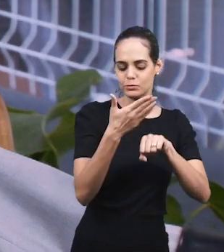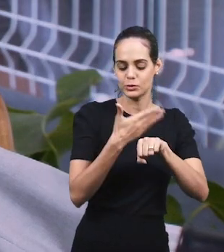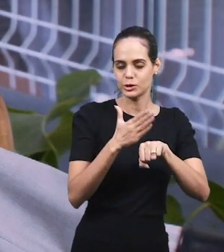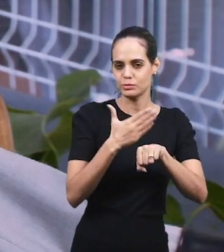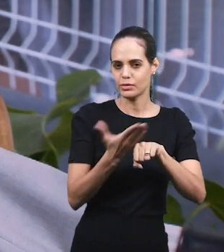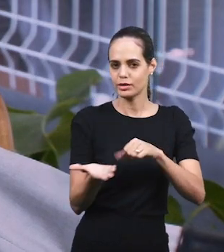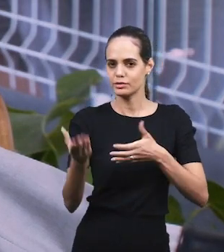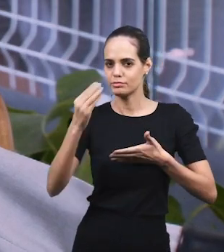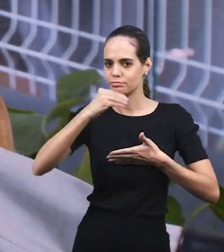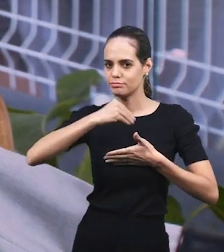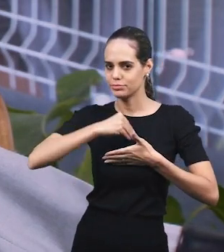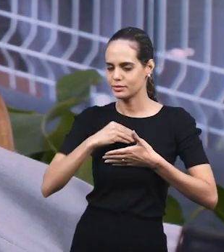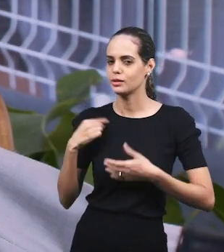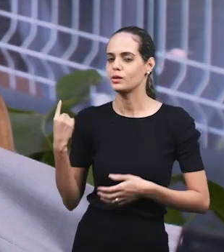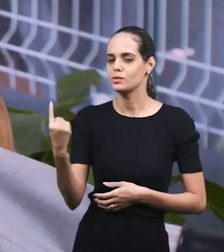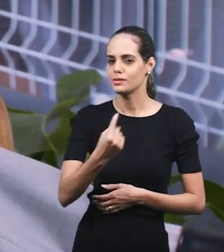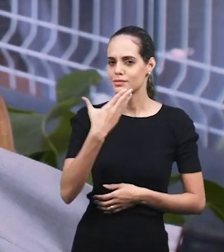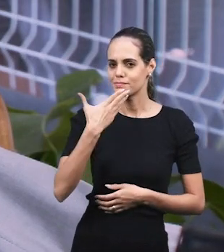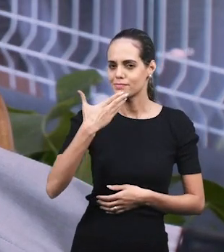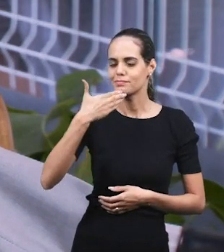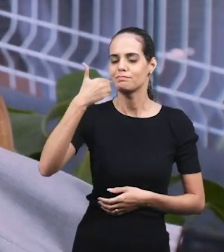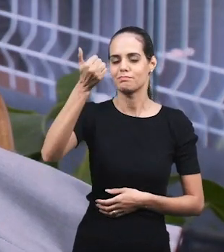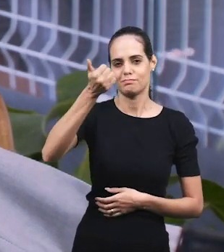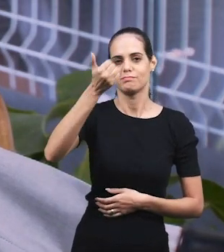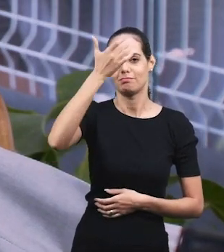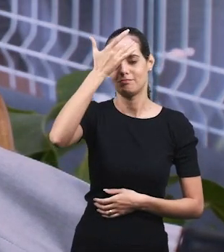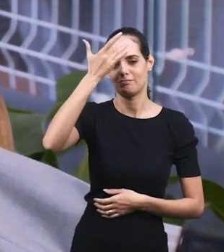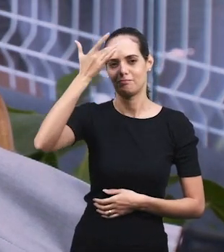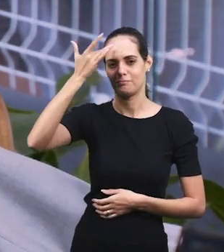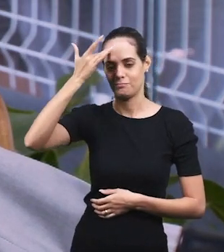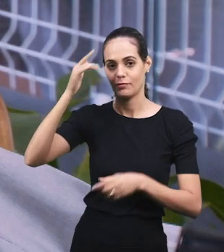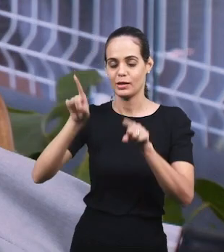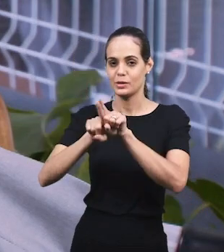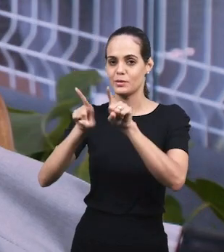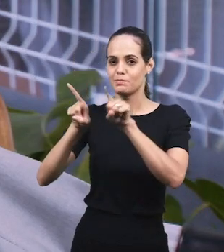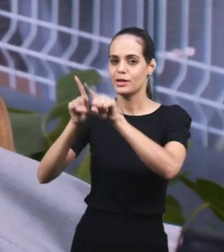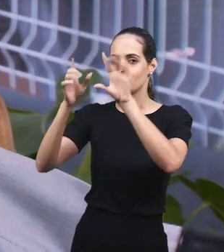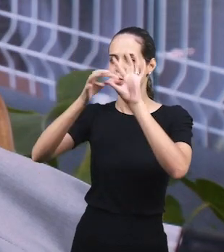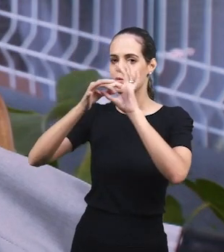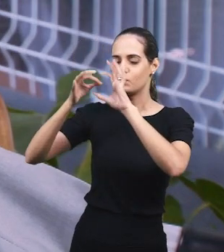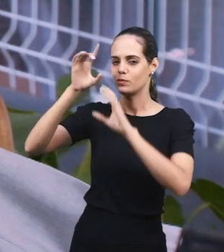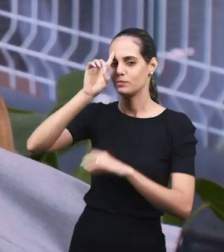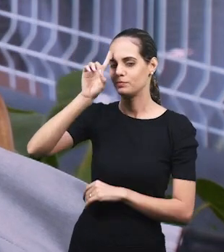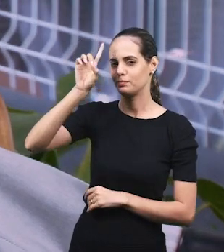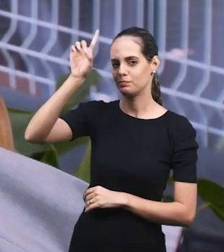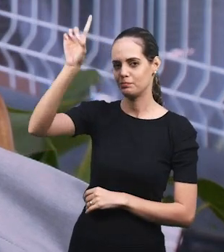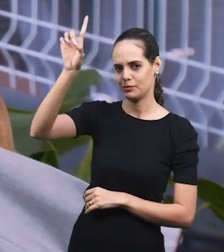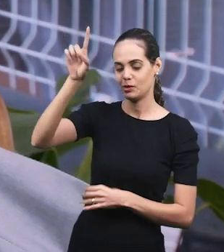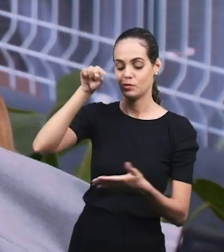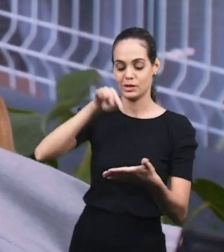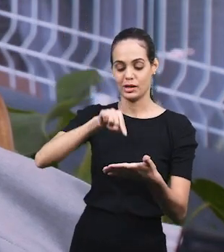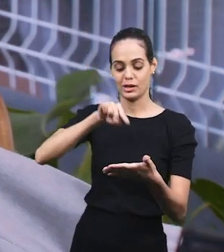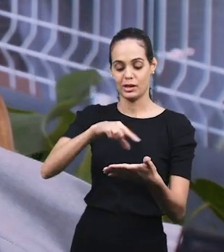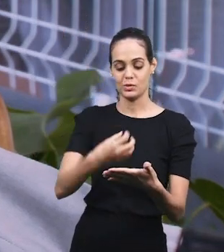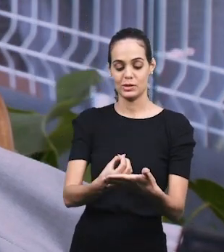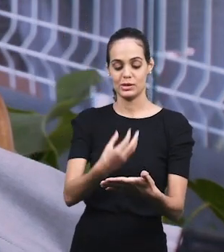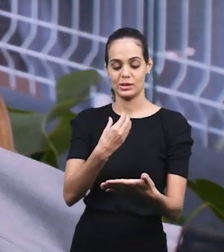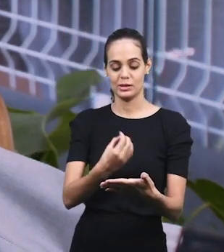nous appliquons à nos vies, nous rend des personnes plus bonnes, mais aussi nous approchent de Dieu